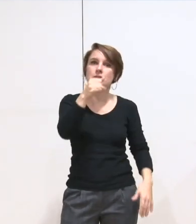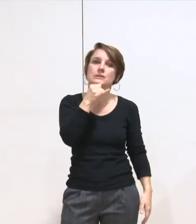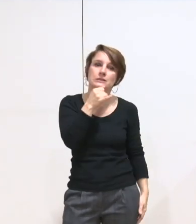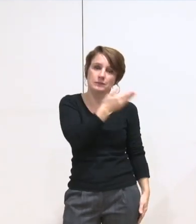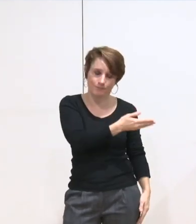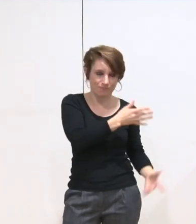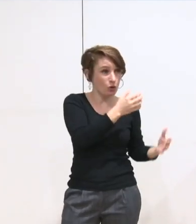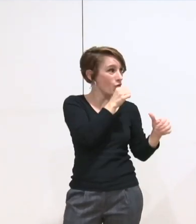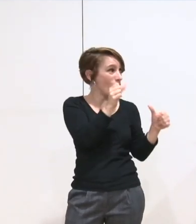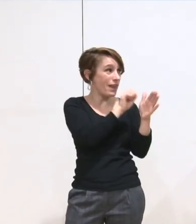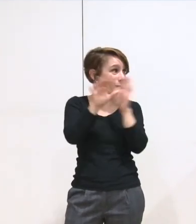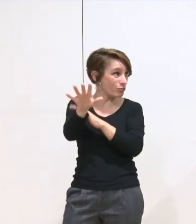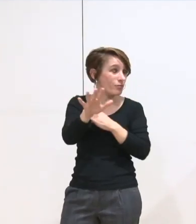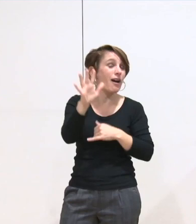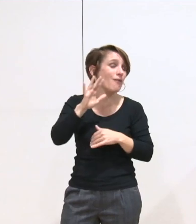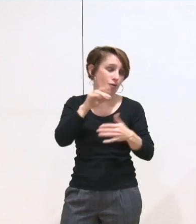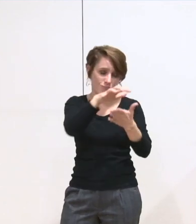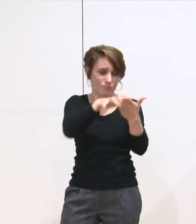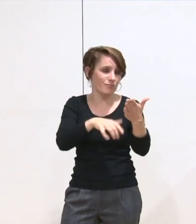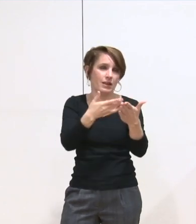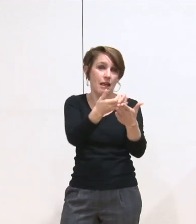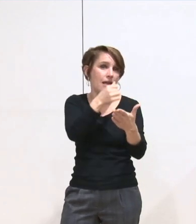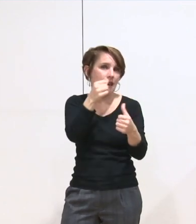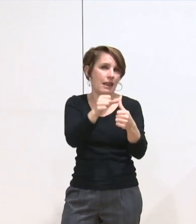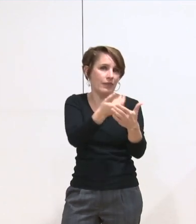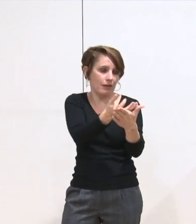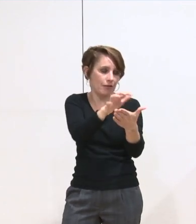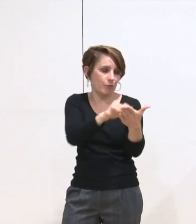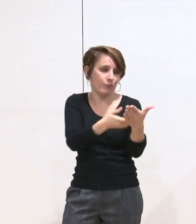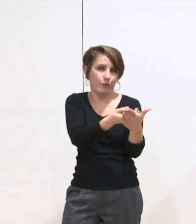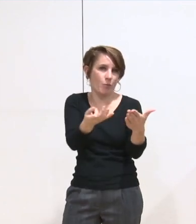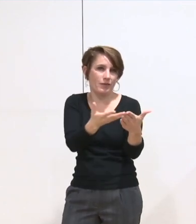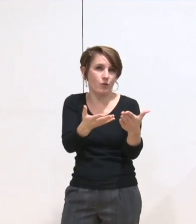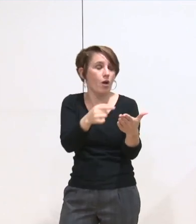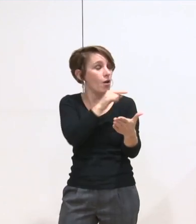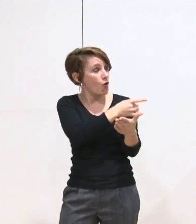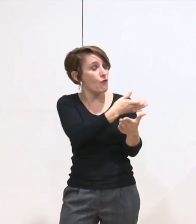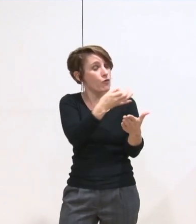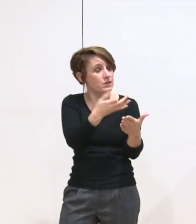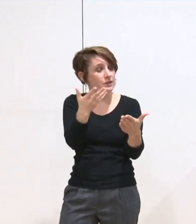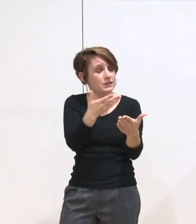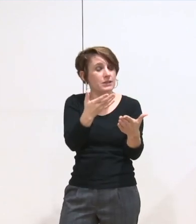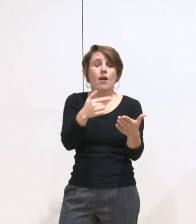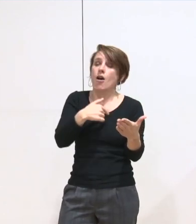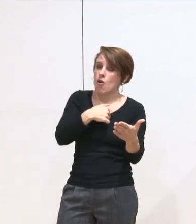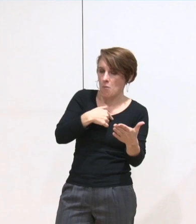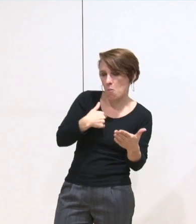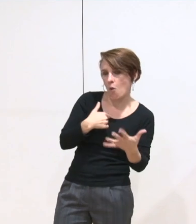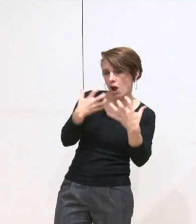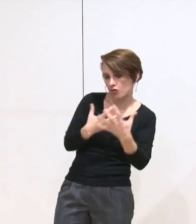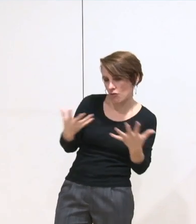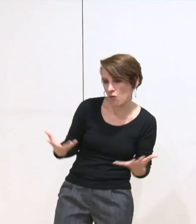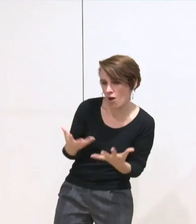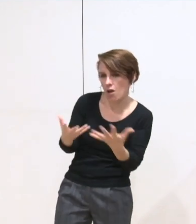le maire, dans cette lettre, vous déclariez votre, et là je cite encore, votre ambition de soutenir l'activité économique locale et